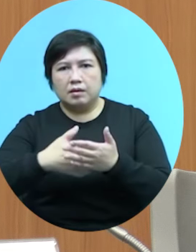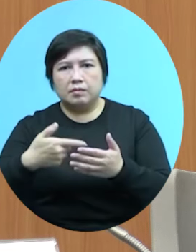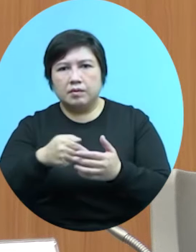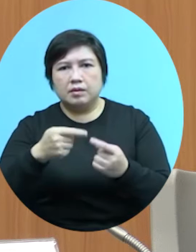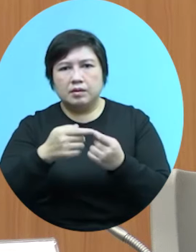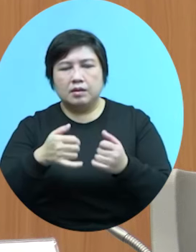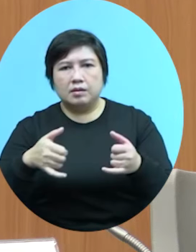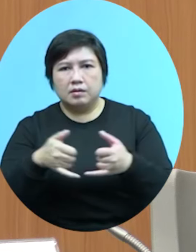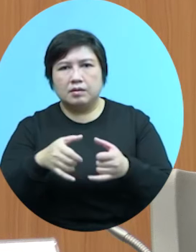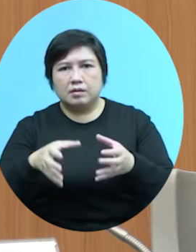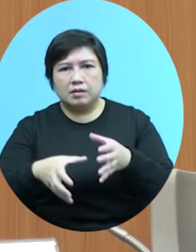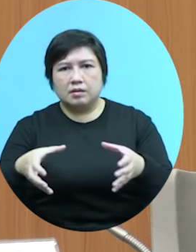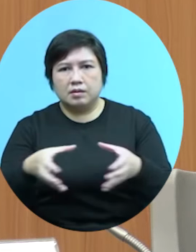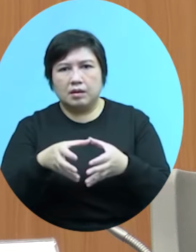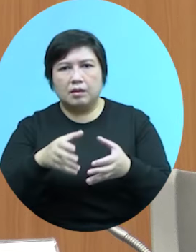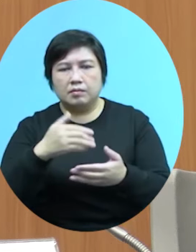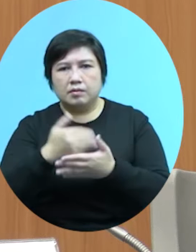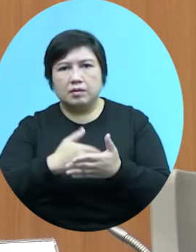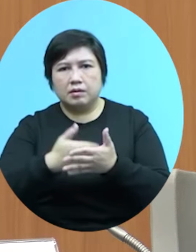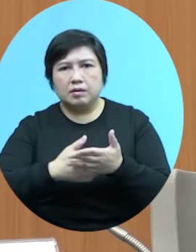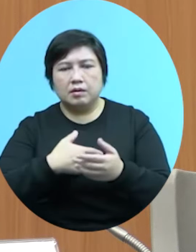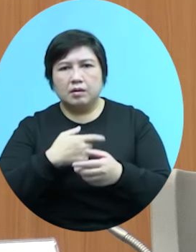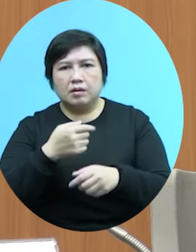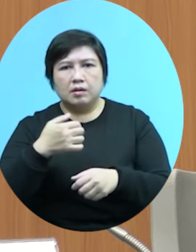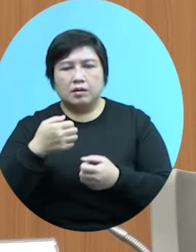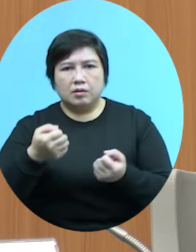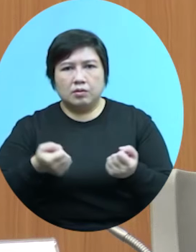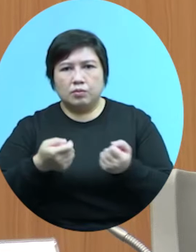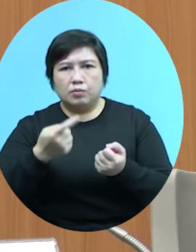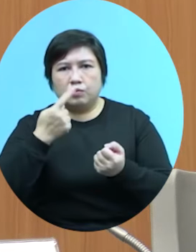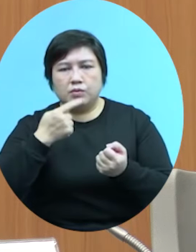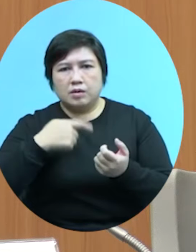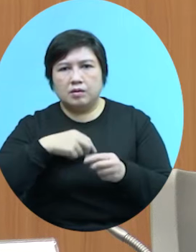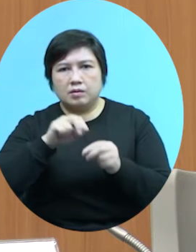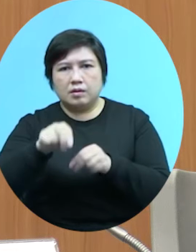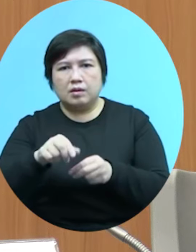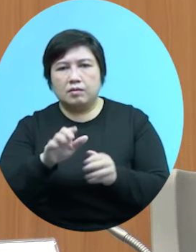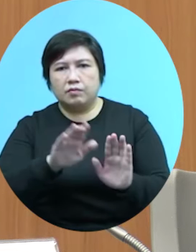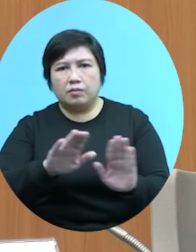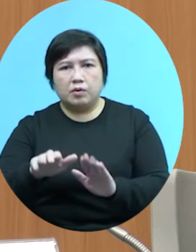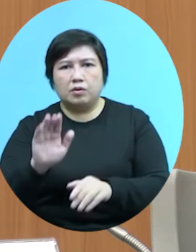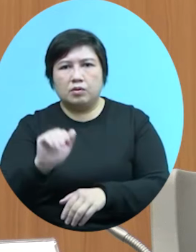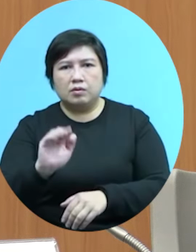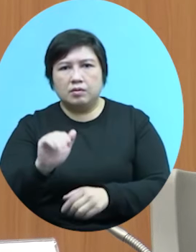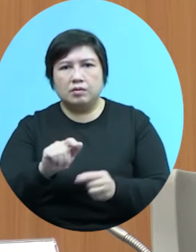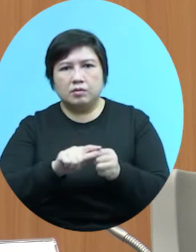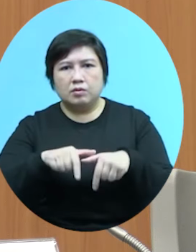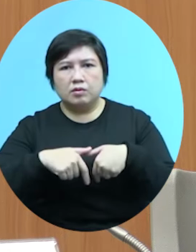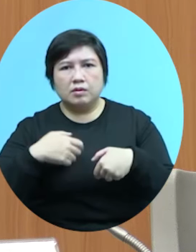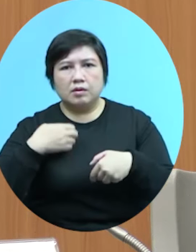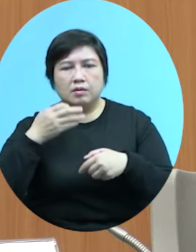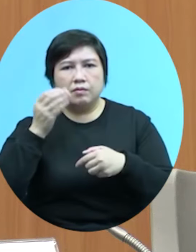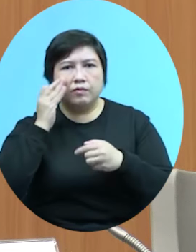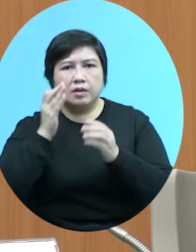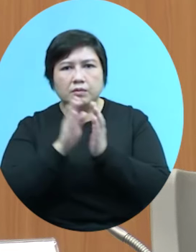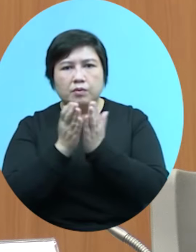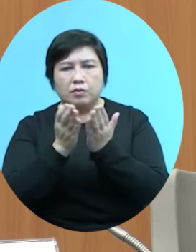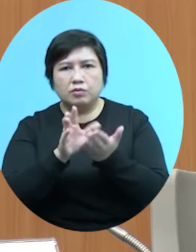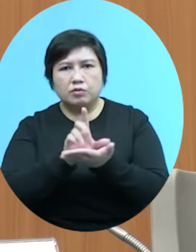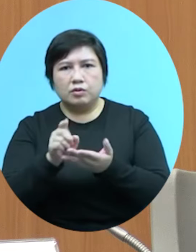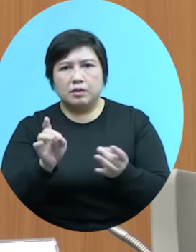捐血車亦可以用預約的方法去預約服務中心的Facebook專頁和網站